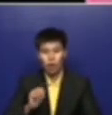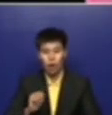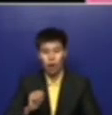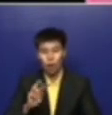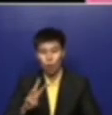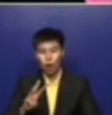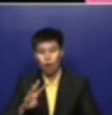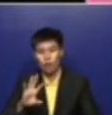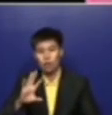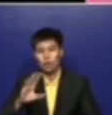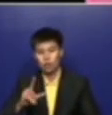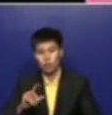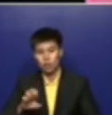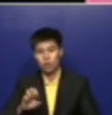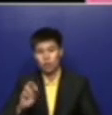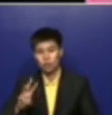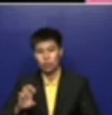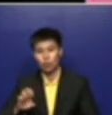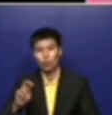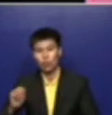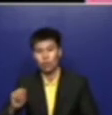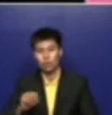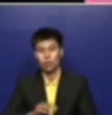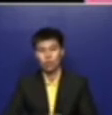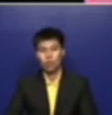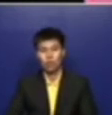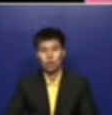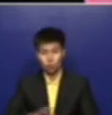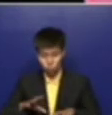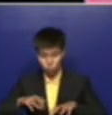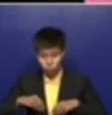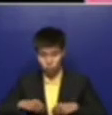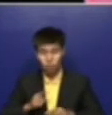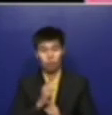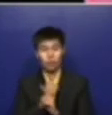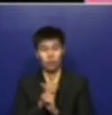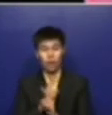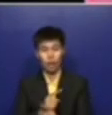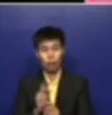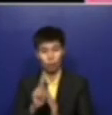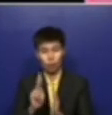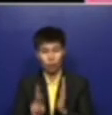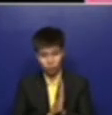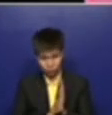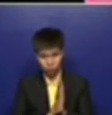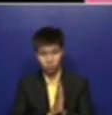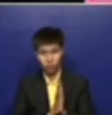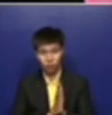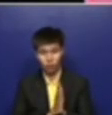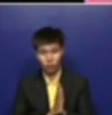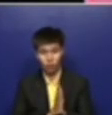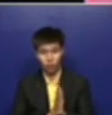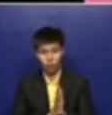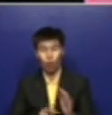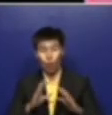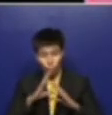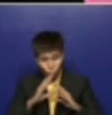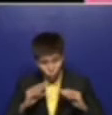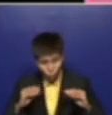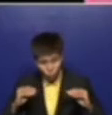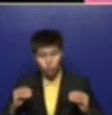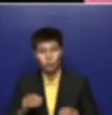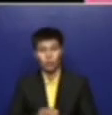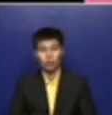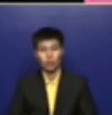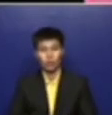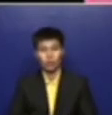ล้วนแต่เป็นการชุมนุมที่ชอบด้วยบทบัญญัติรัฐนูลและกฎหมายคือเป็นไปได้สันติและสงบเว้นแต่ครับบุคคลที่